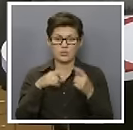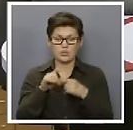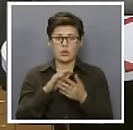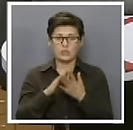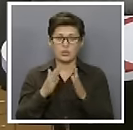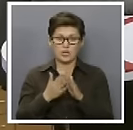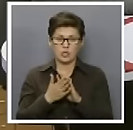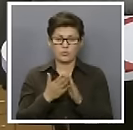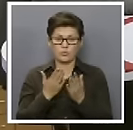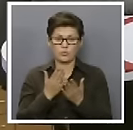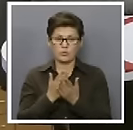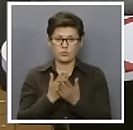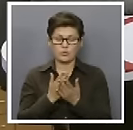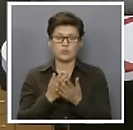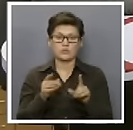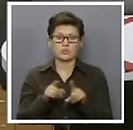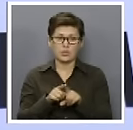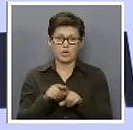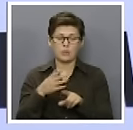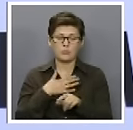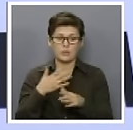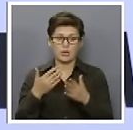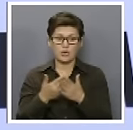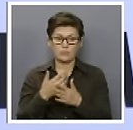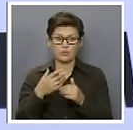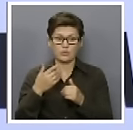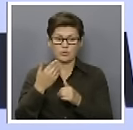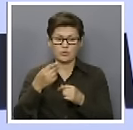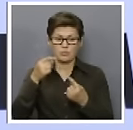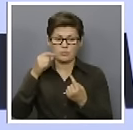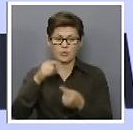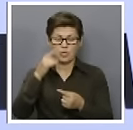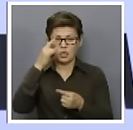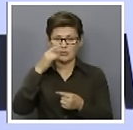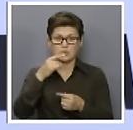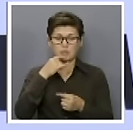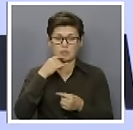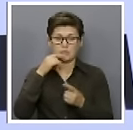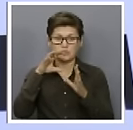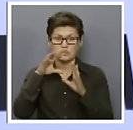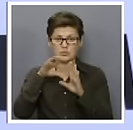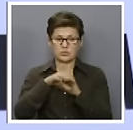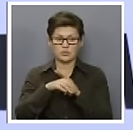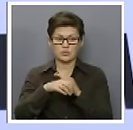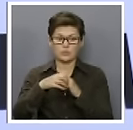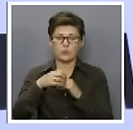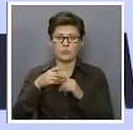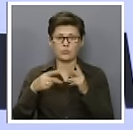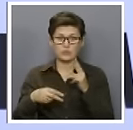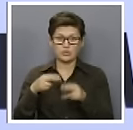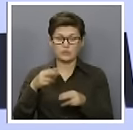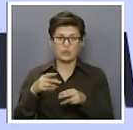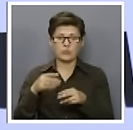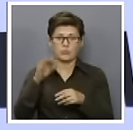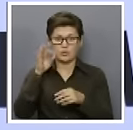осындай. Менің ақпаратым бойынша қазіргі соған байланысты Қазақстанның ішінде ота жасау